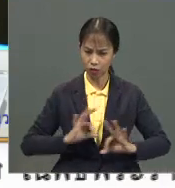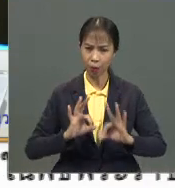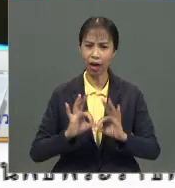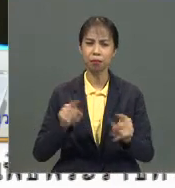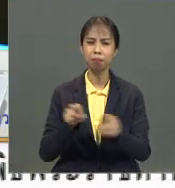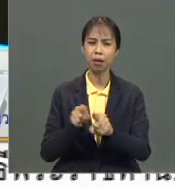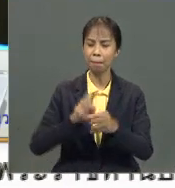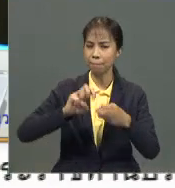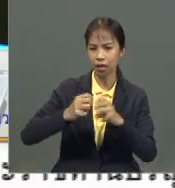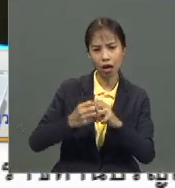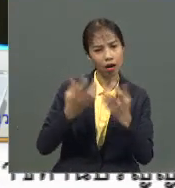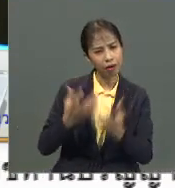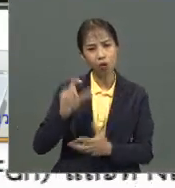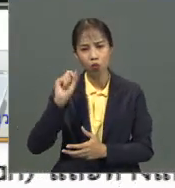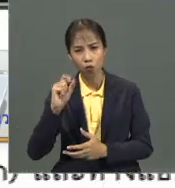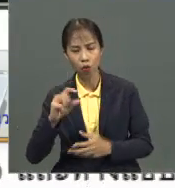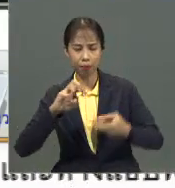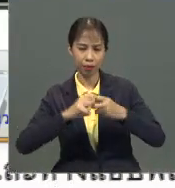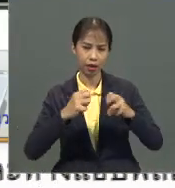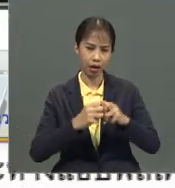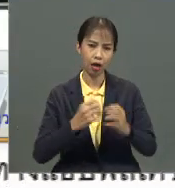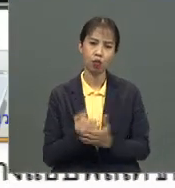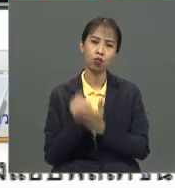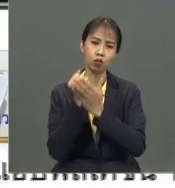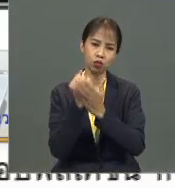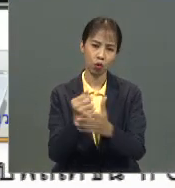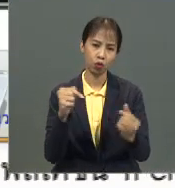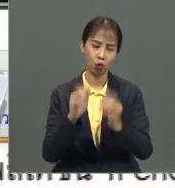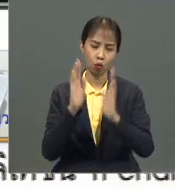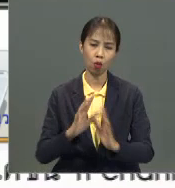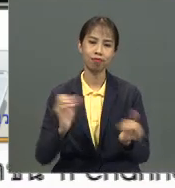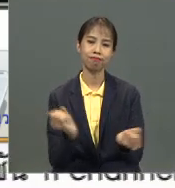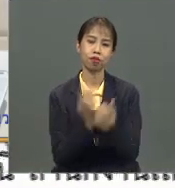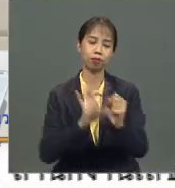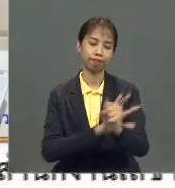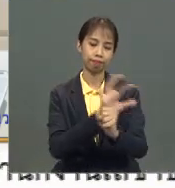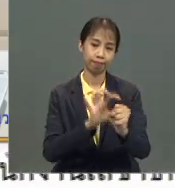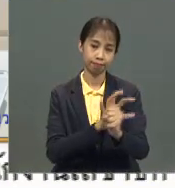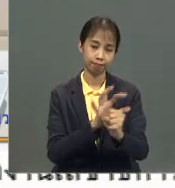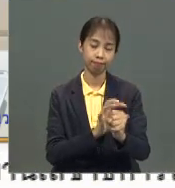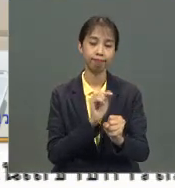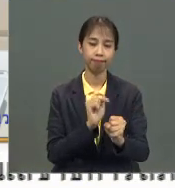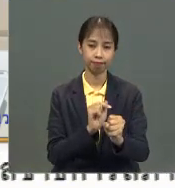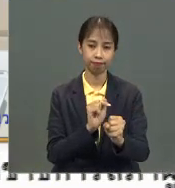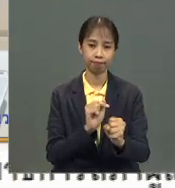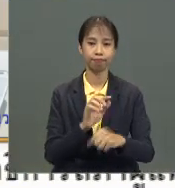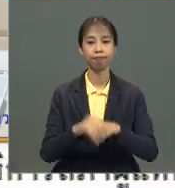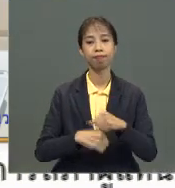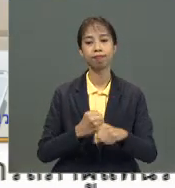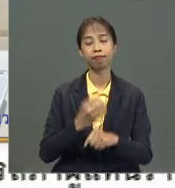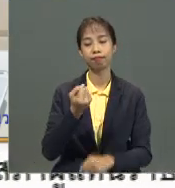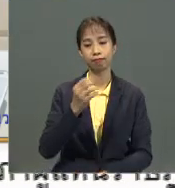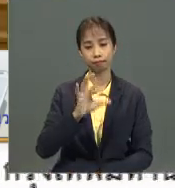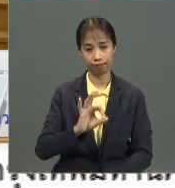ของรัฐรวมทั้งบรรเทาแก้ไขปัญหาและเยียวยาผู้ได้รับผลกระทบจากการระบาดของโรคติดเชื้อไวรัสโคโรนา